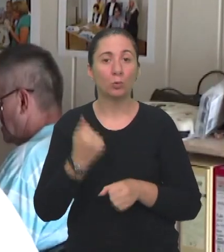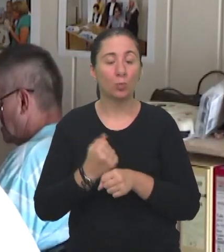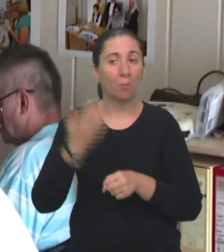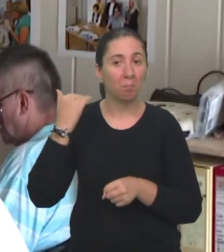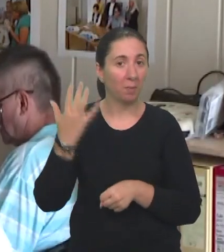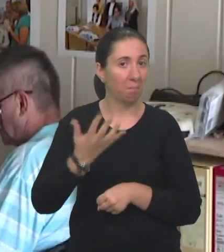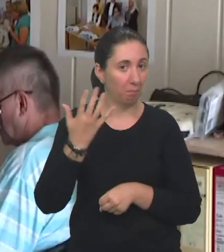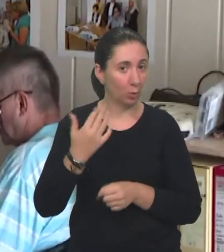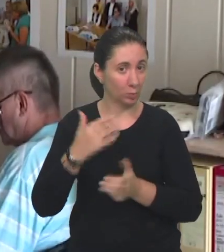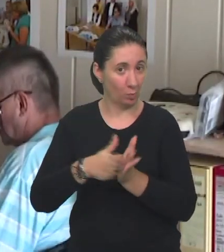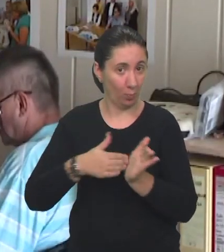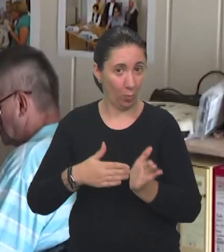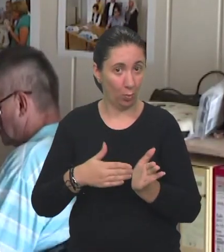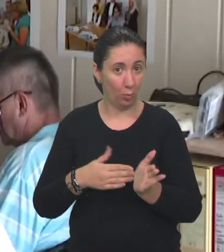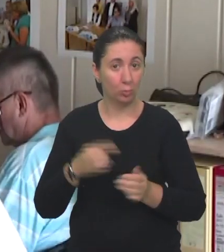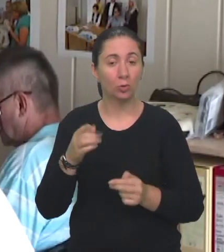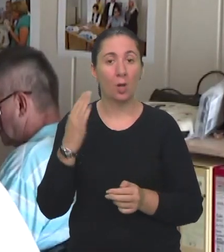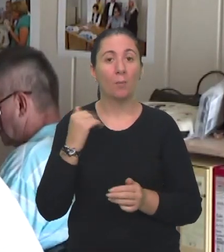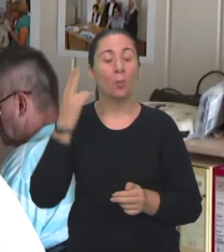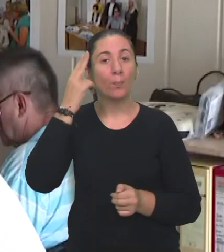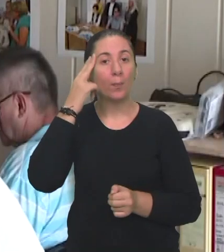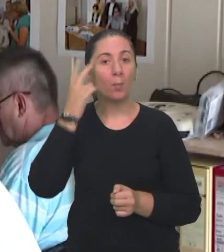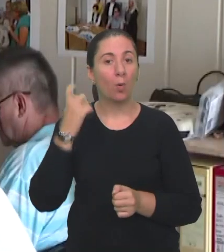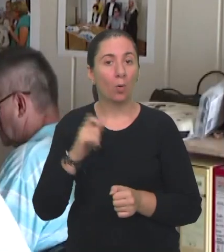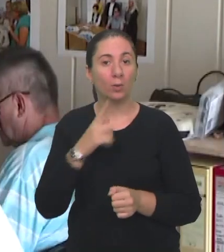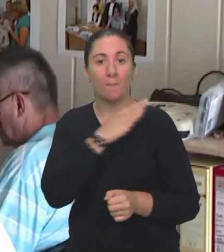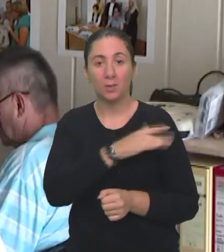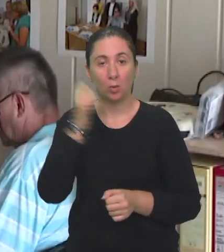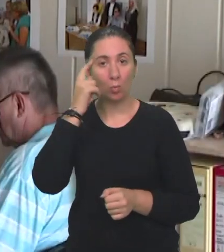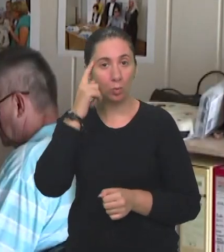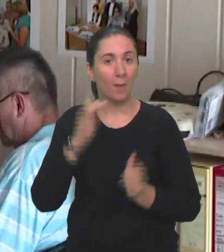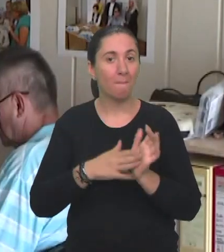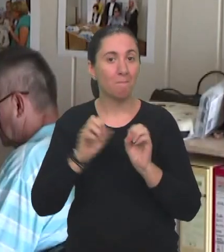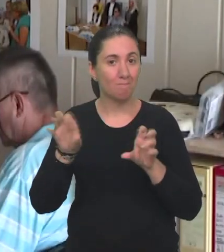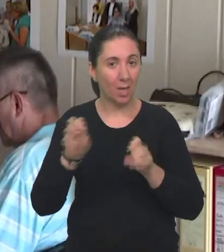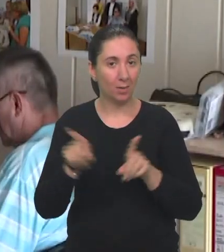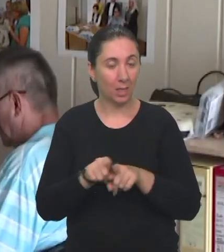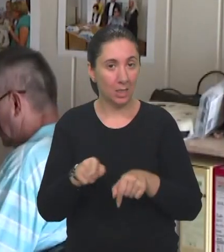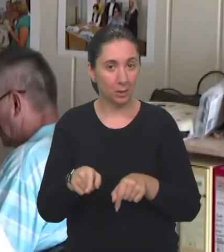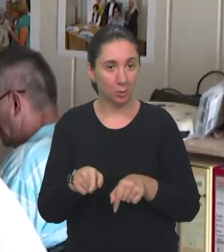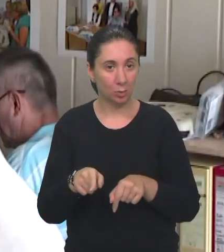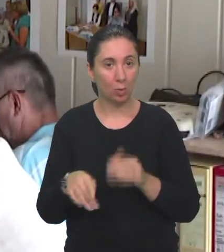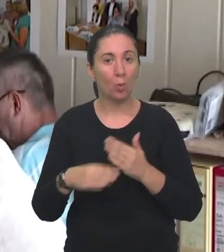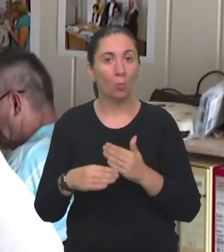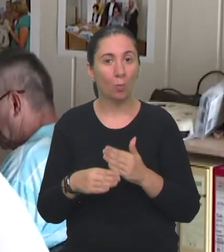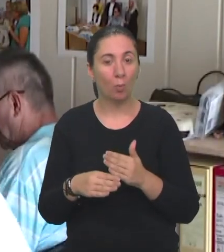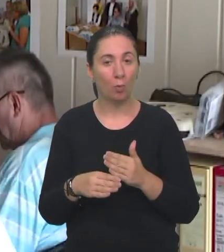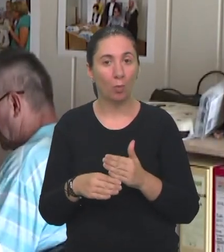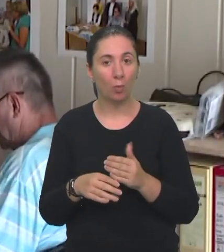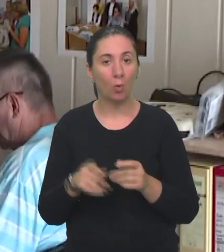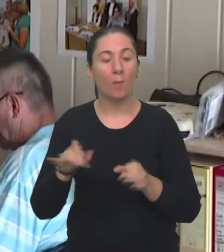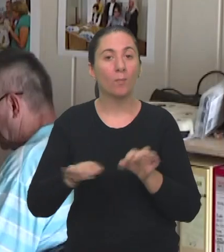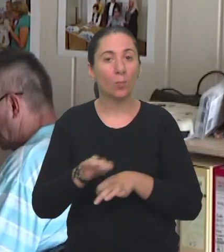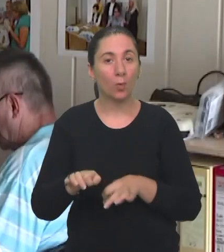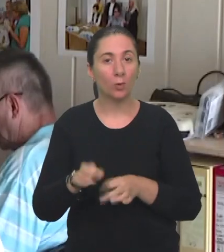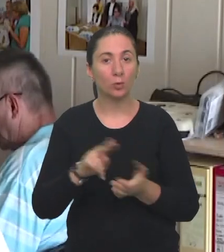prije 5 godina smo počeli, a bio je prepoznat od strane Ministarstva kulture i medija i potpomognut, a radi se o